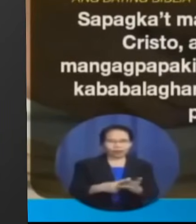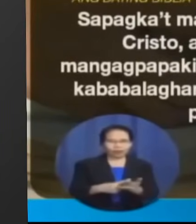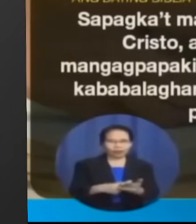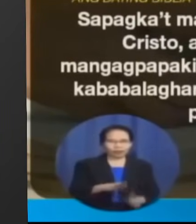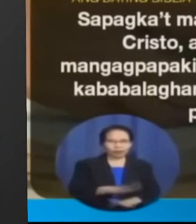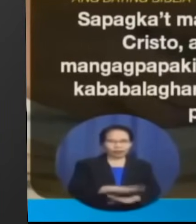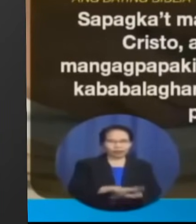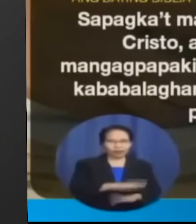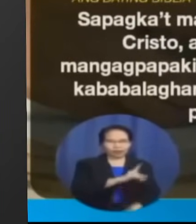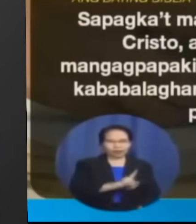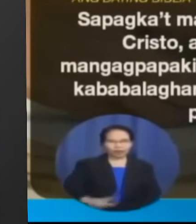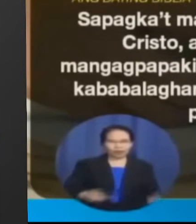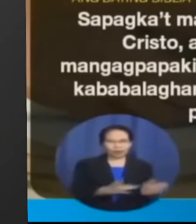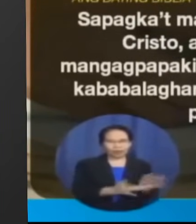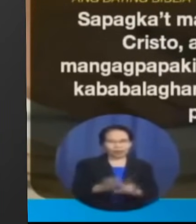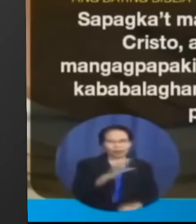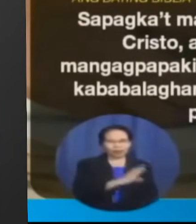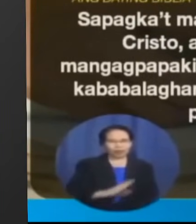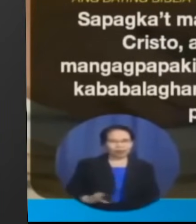Ipinagpauna ng Panginoong Hesus,